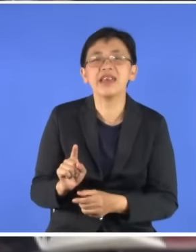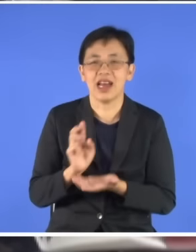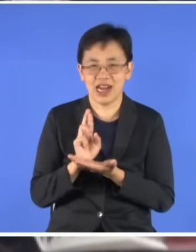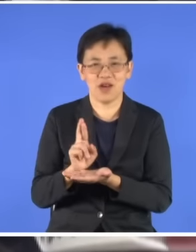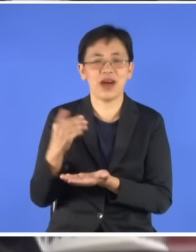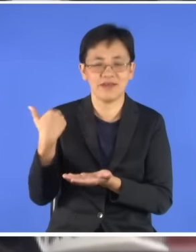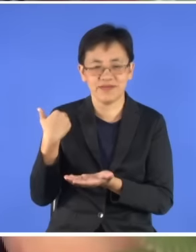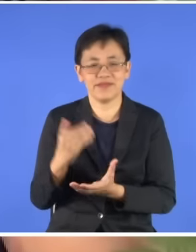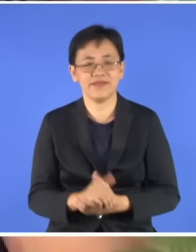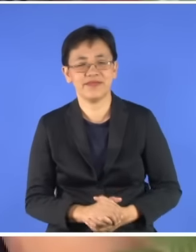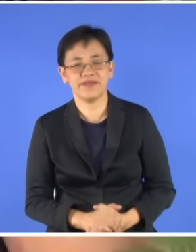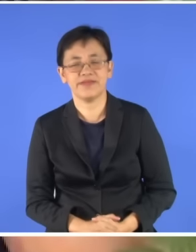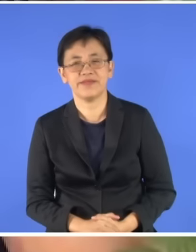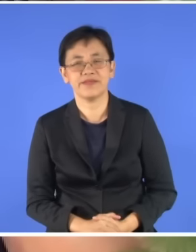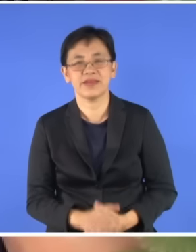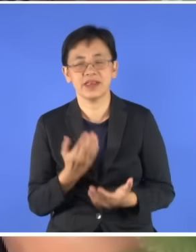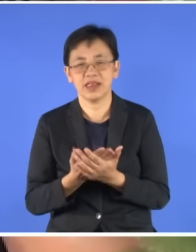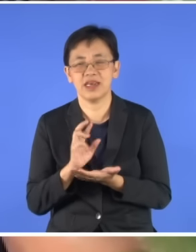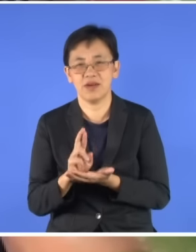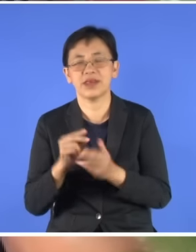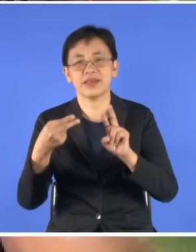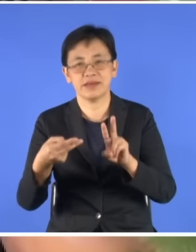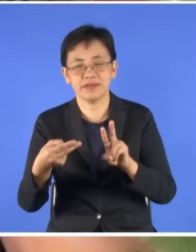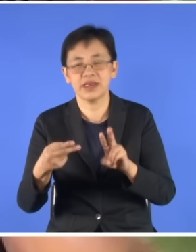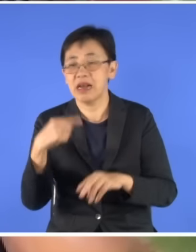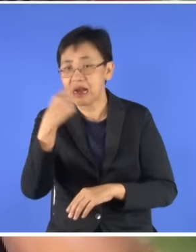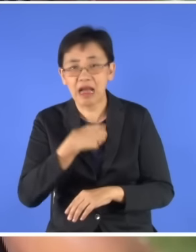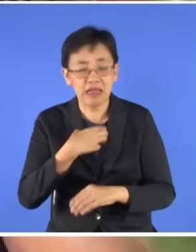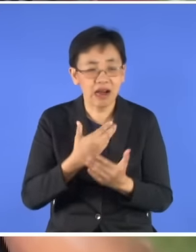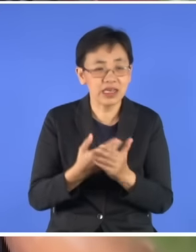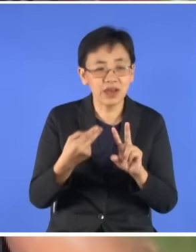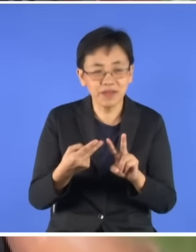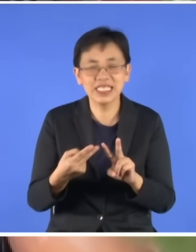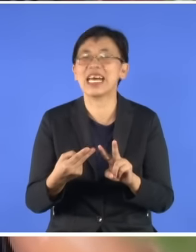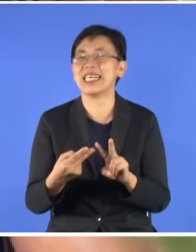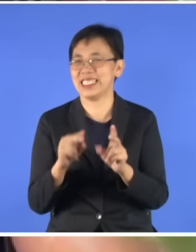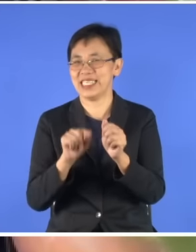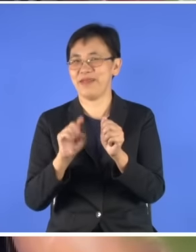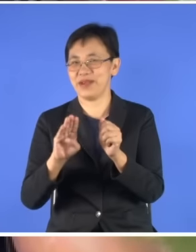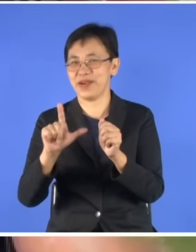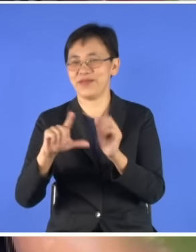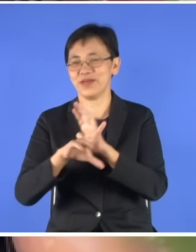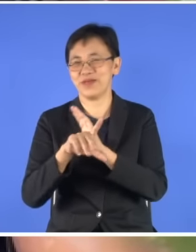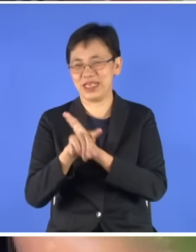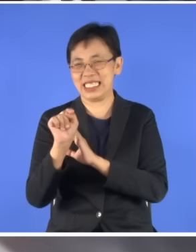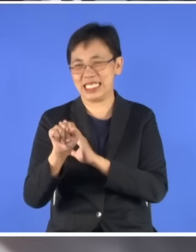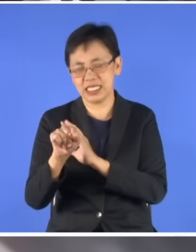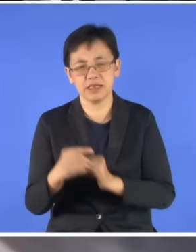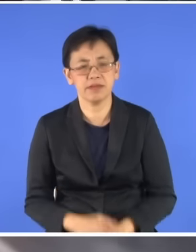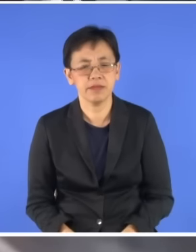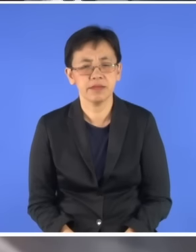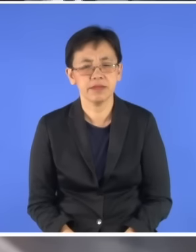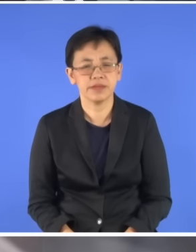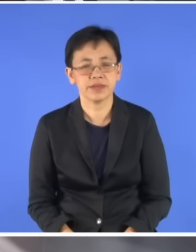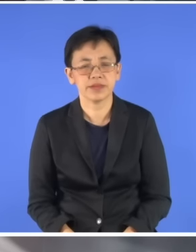บให้ด้วยกับผู้ที่เก็บได้ 20,000 บาทเอาใครอยากได้ 20,000 บาทไปที่บางละมุงชลบุรีหน่อยนะคะเรื่องนี้มันเกิดขึ้นจากเจ้า